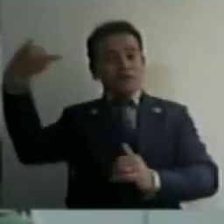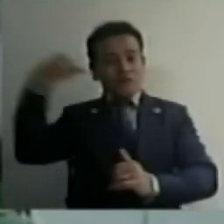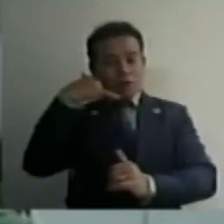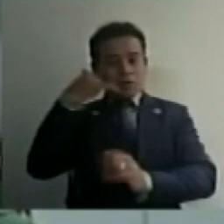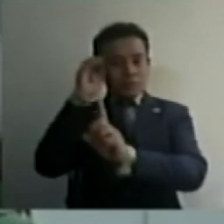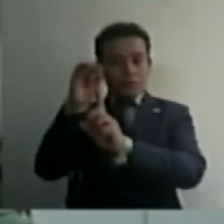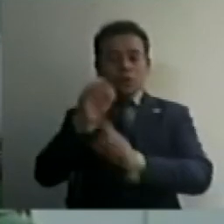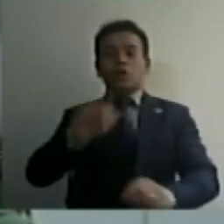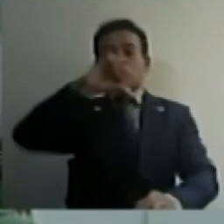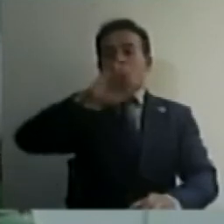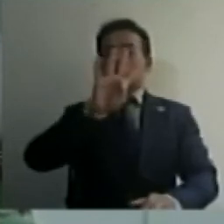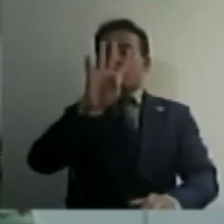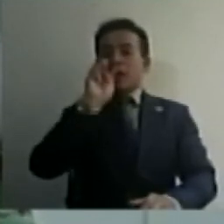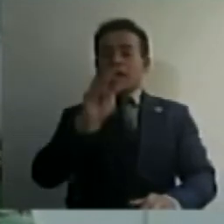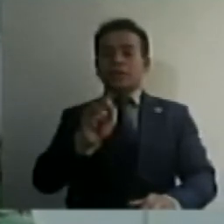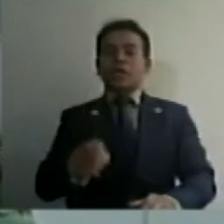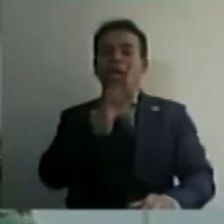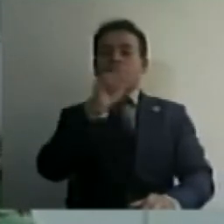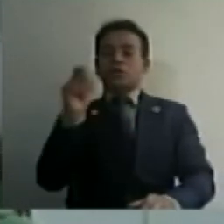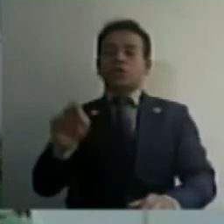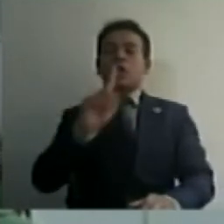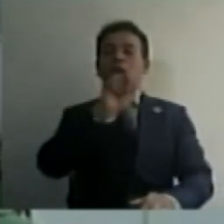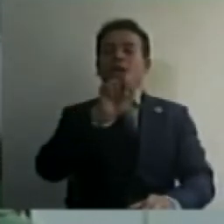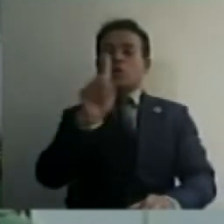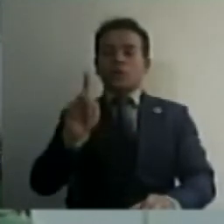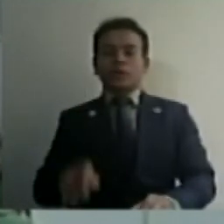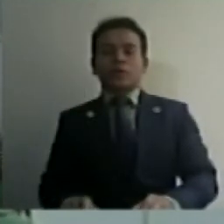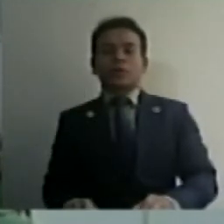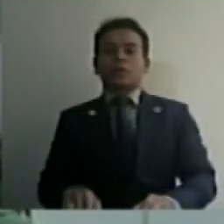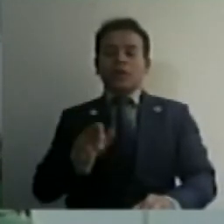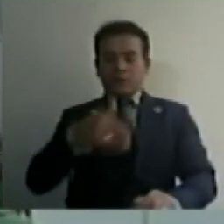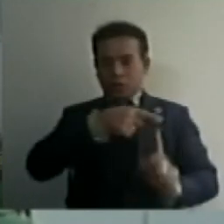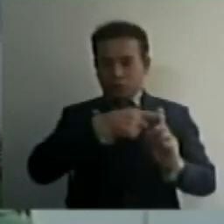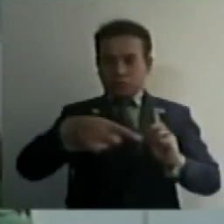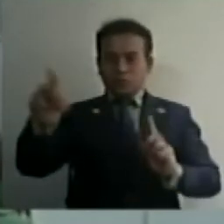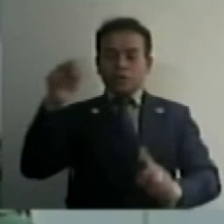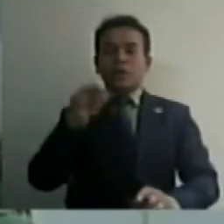94,111টি, এবং অদ্যাবধি হটলাইনে স্বাস্থ্য পরামর্শ দেওয়া হয়েছে